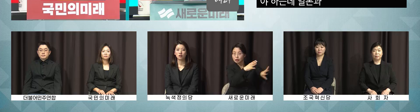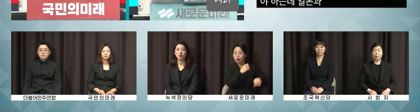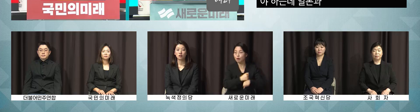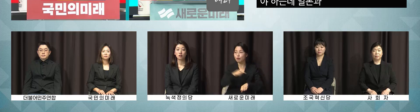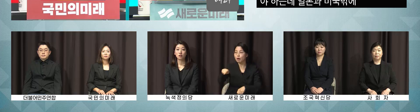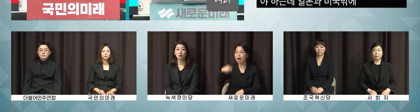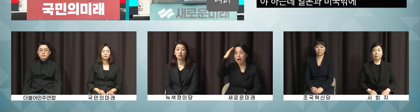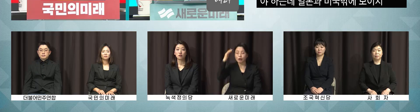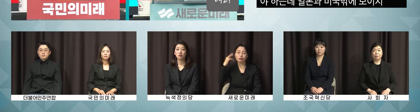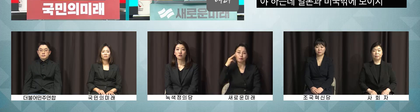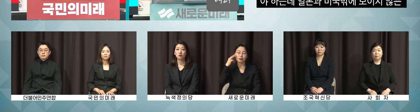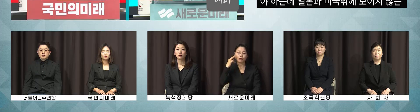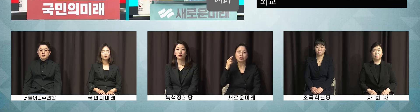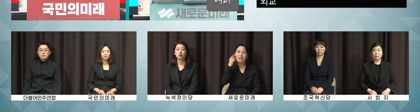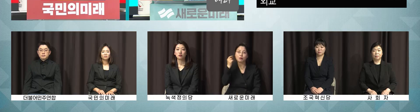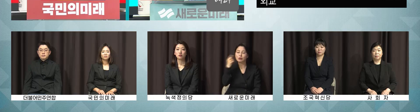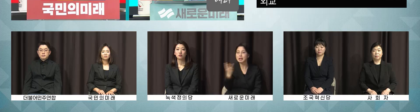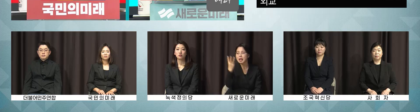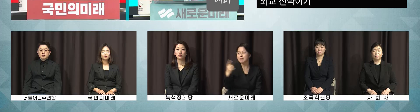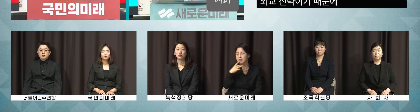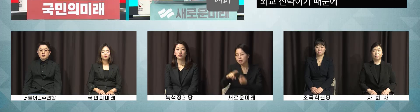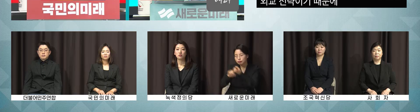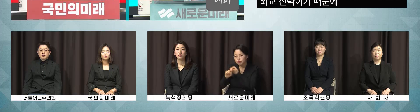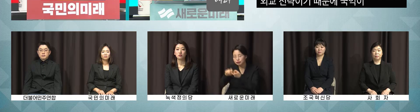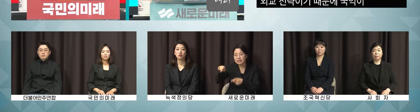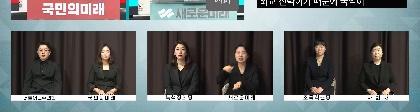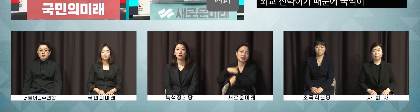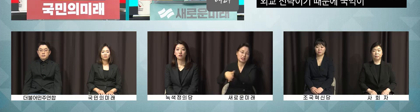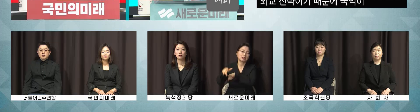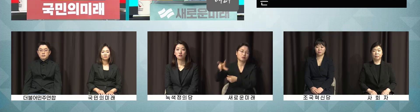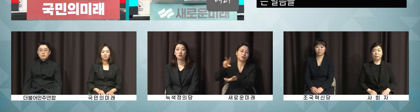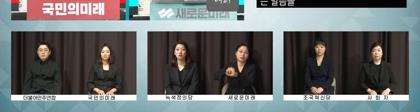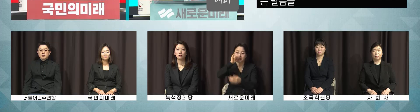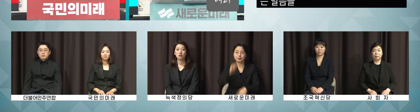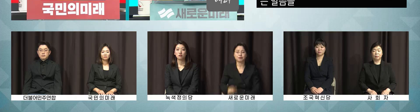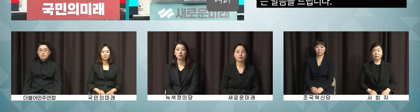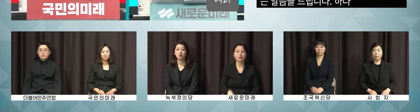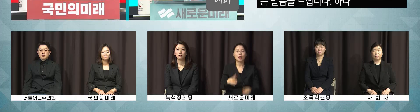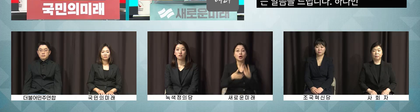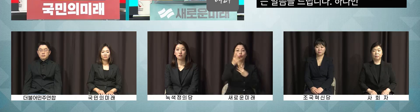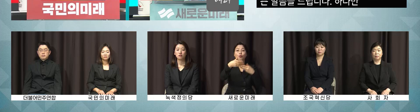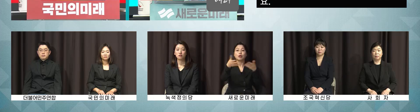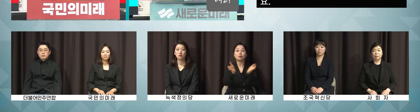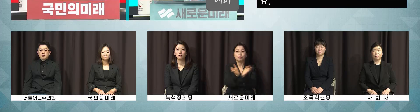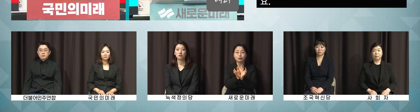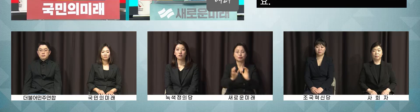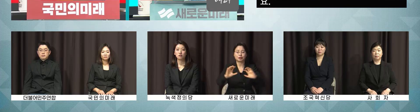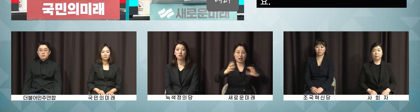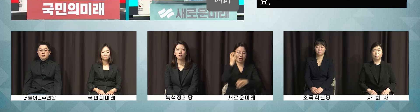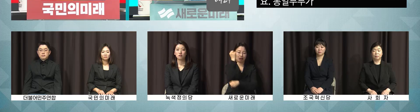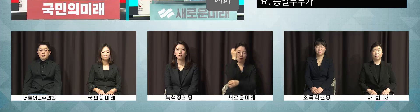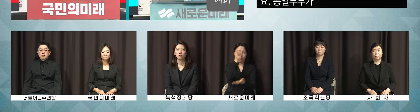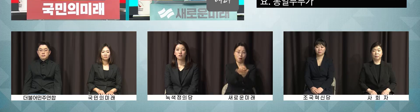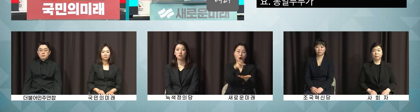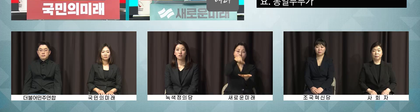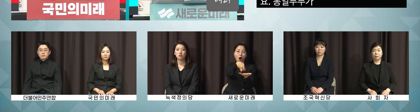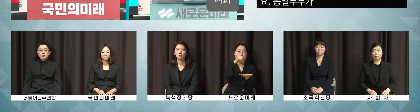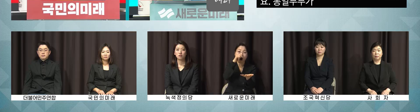흔들린다라는 말씀을 드립니다. 하나만 더 말씀드릴게요. 통일부가 왜 존재하는지 헌법에서 정리하고 있습니다. 바로